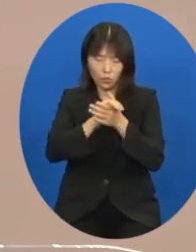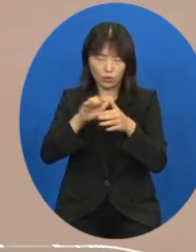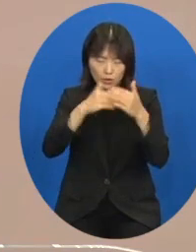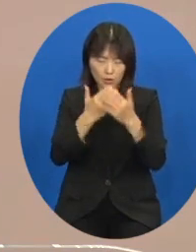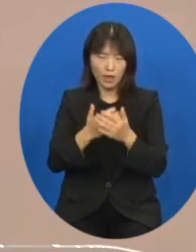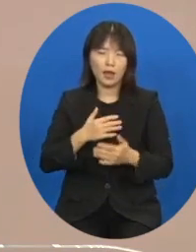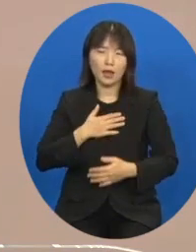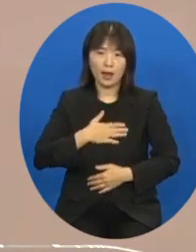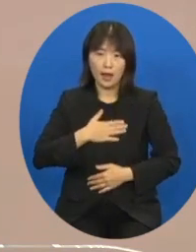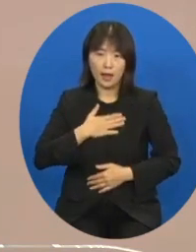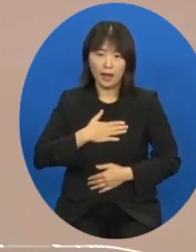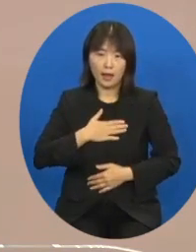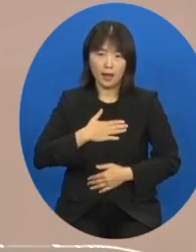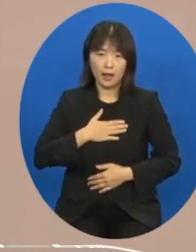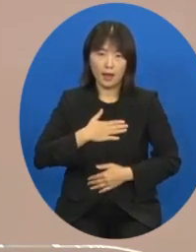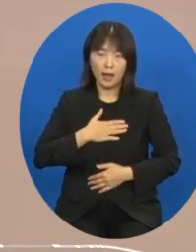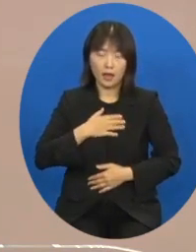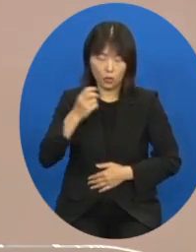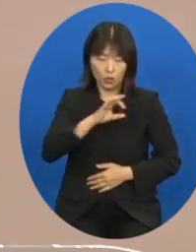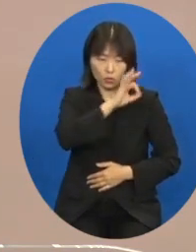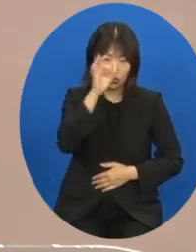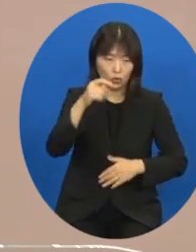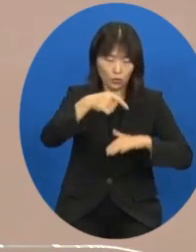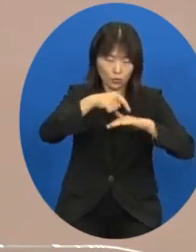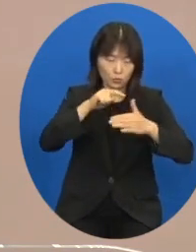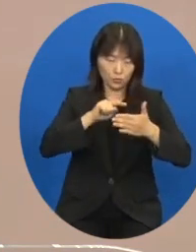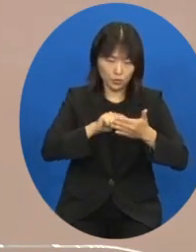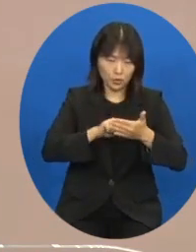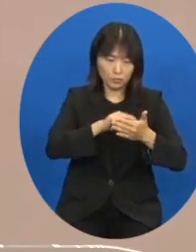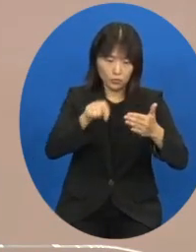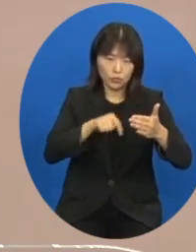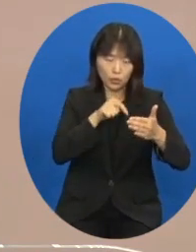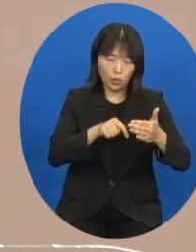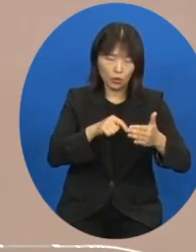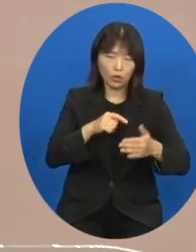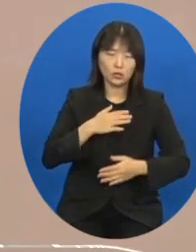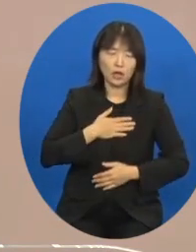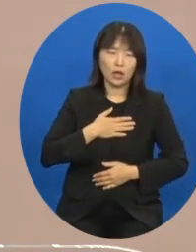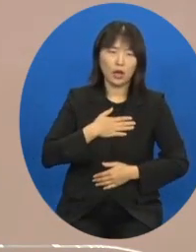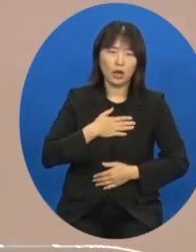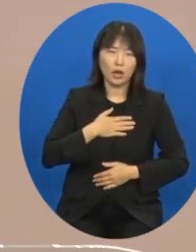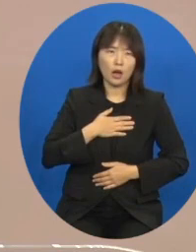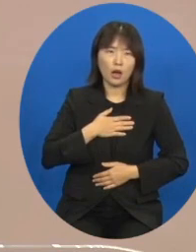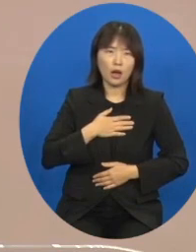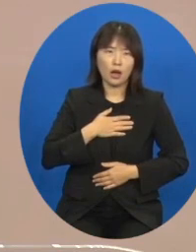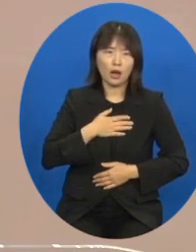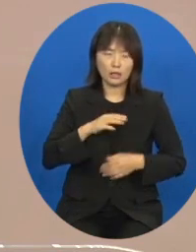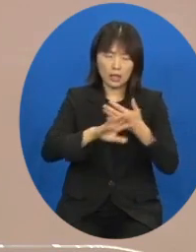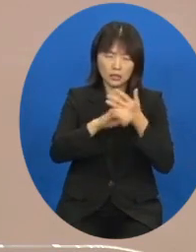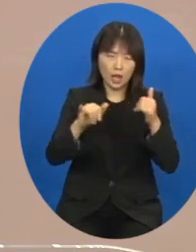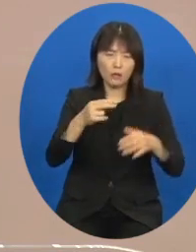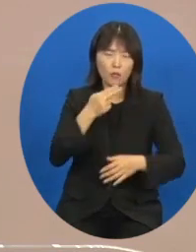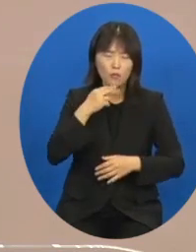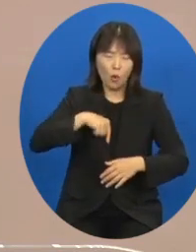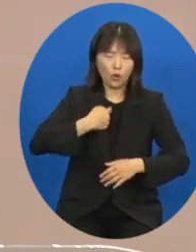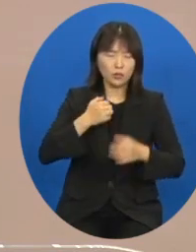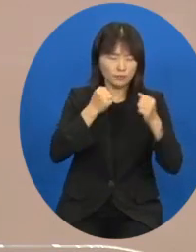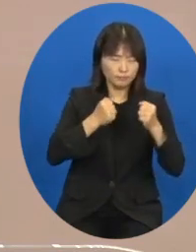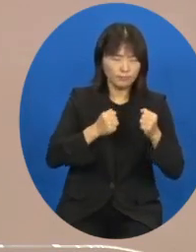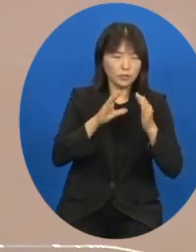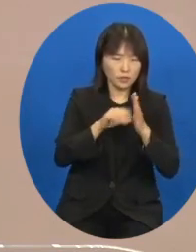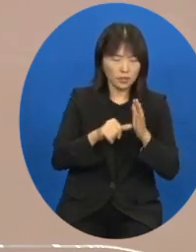그리고 제 마음속, 제가 아무도 없이 혼자만 있을 그때, 그때